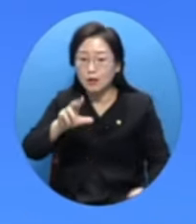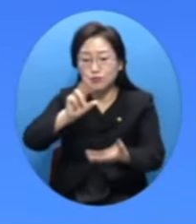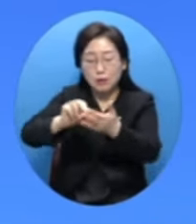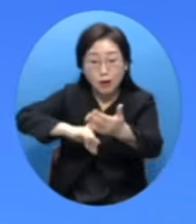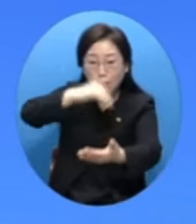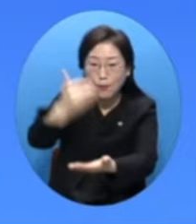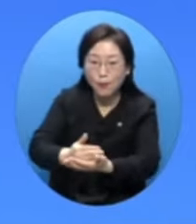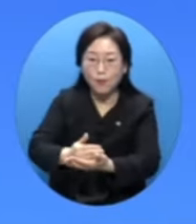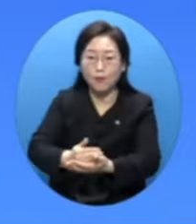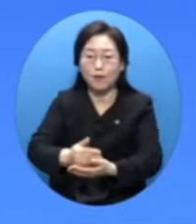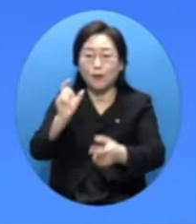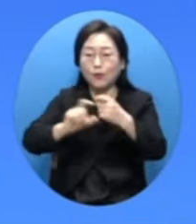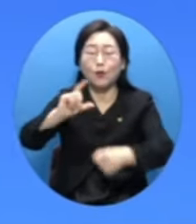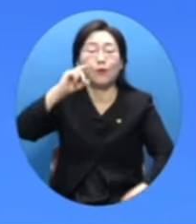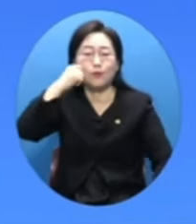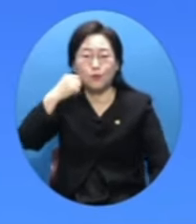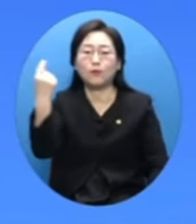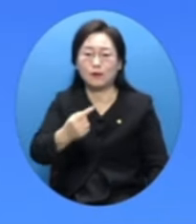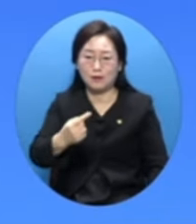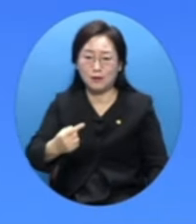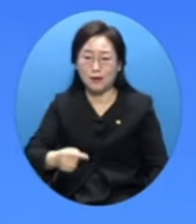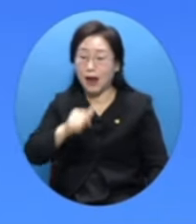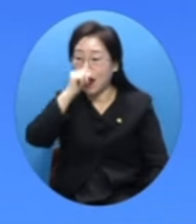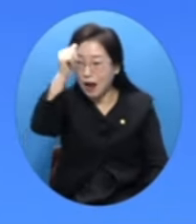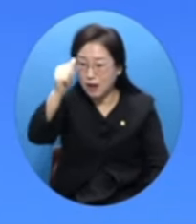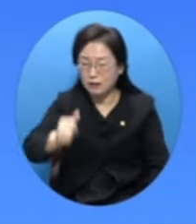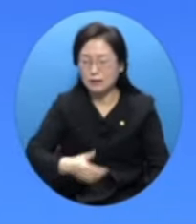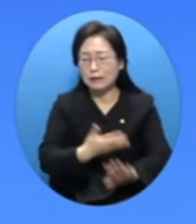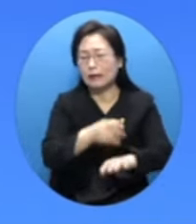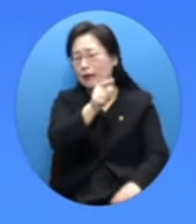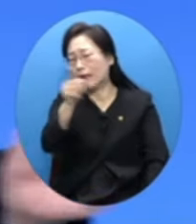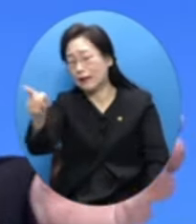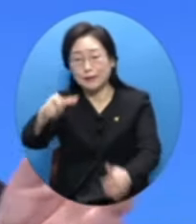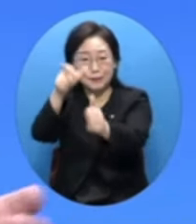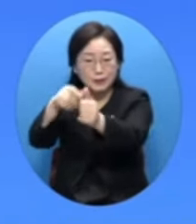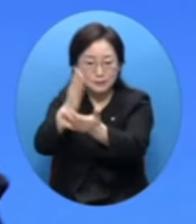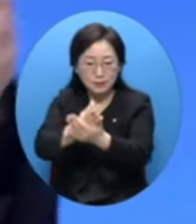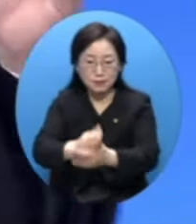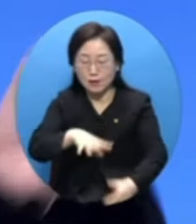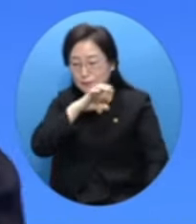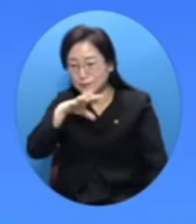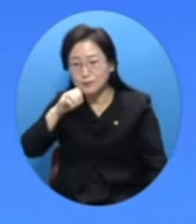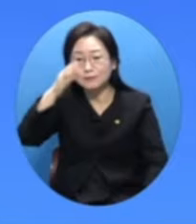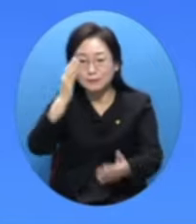것입니다. 더 어려움에 처하게 되는 것입니다. 절대로 남 탓하지 말고 원망 불평하지 말고